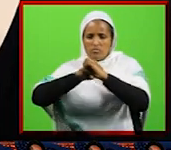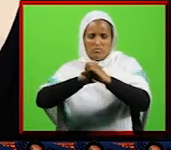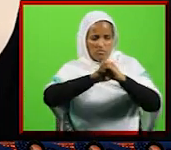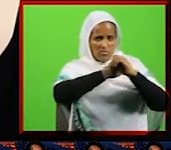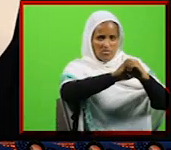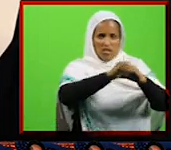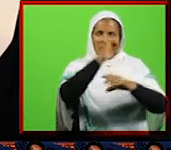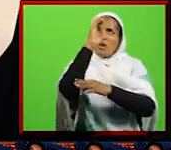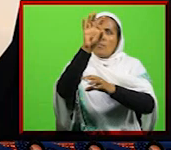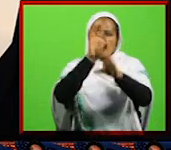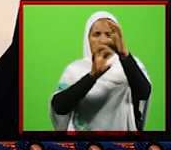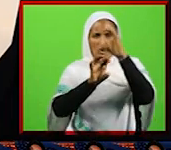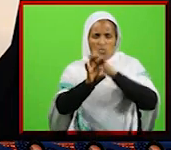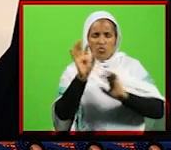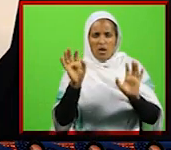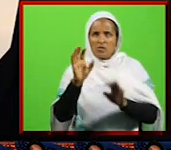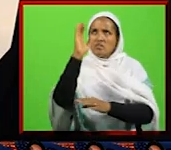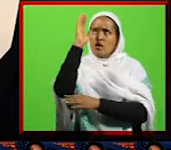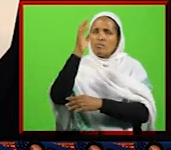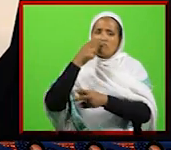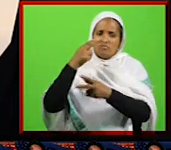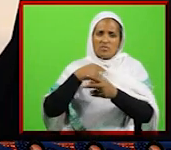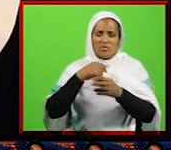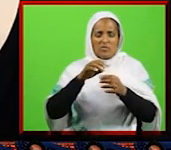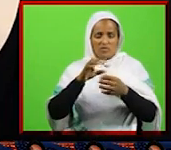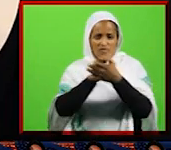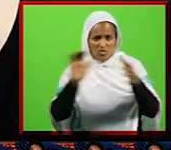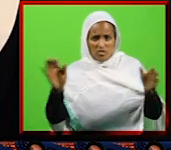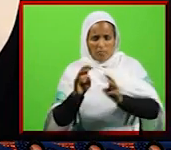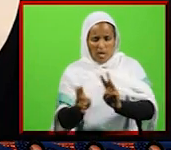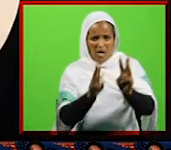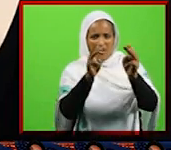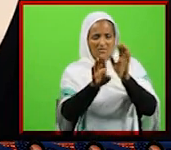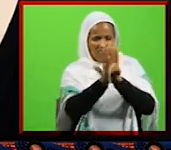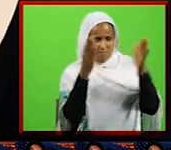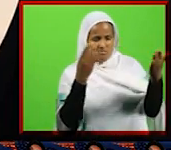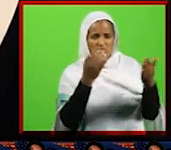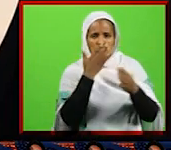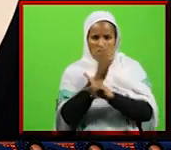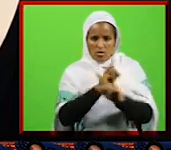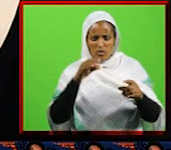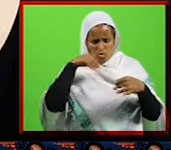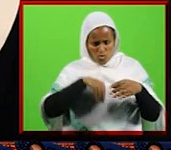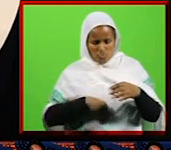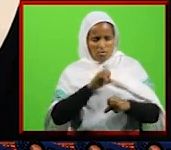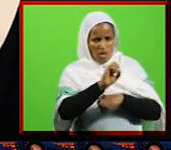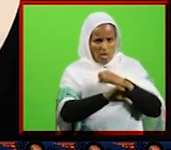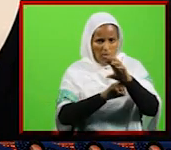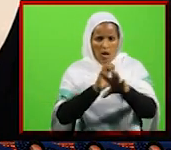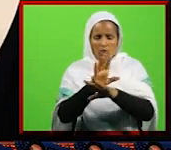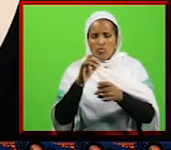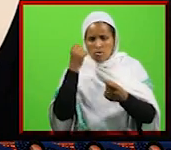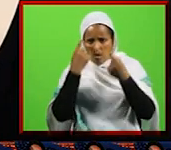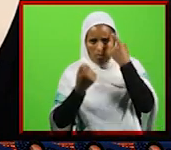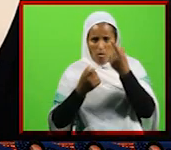አለ እግዚአብሔር አዋቅሮናል ብለው የፍችን መንገድ የሚዘጉ መሆን አለባቸው። በር መክፈት የለባቸው ውስጣቸው